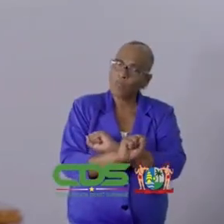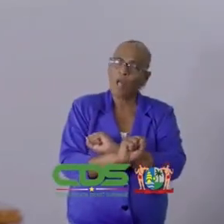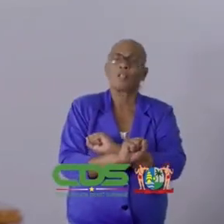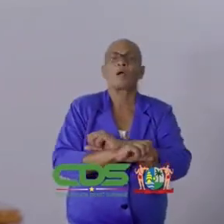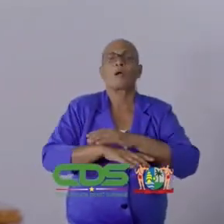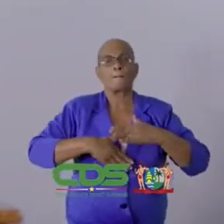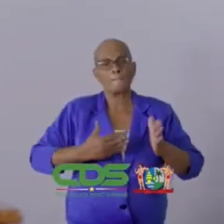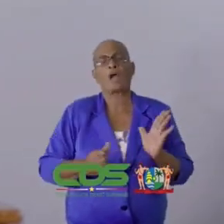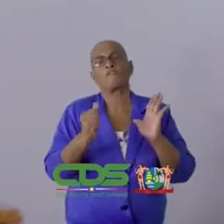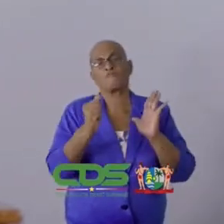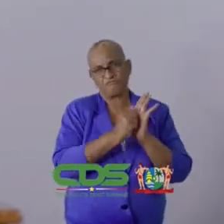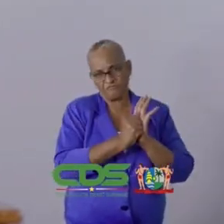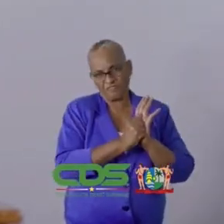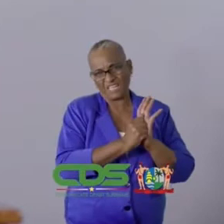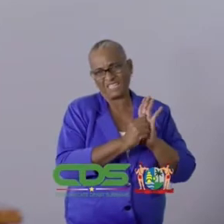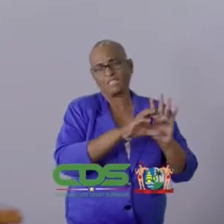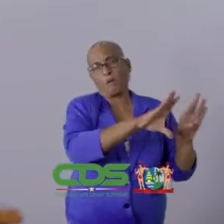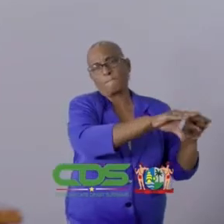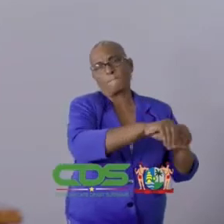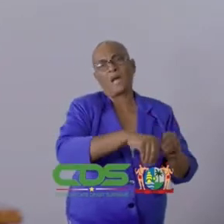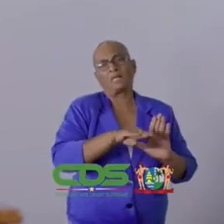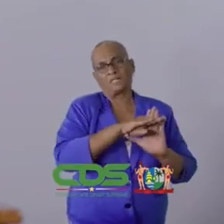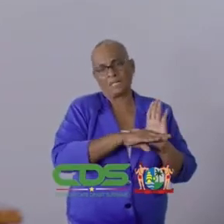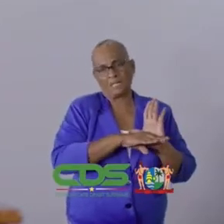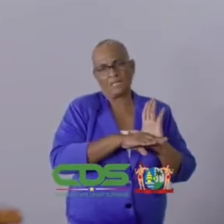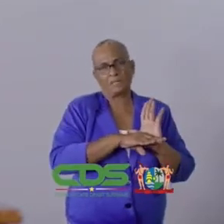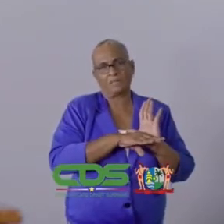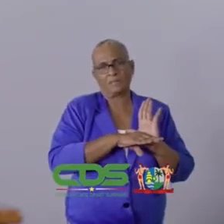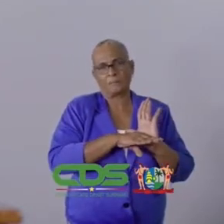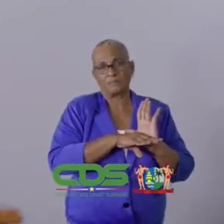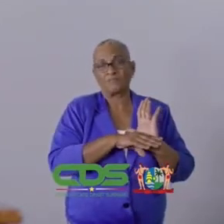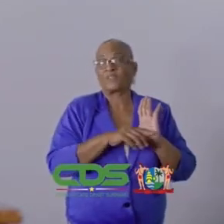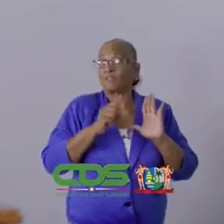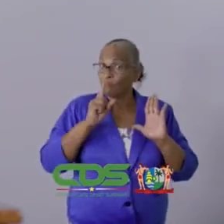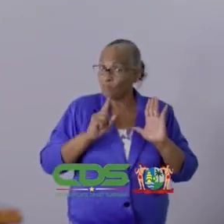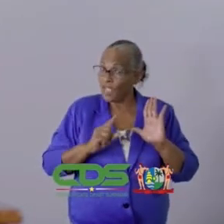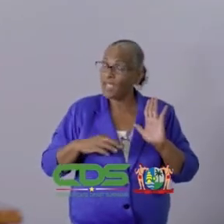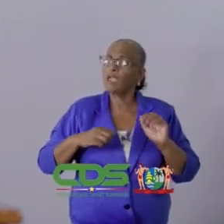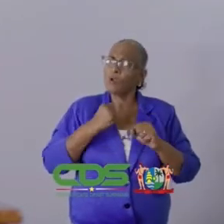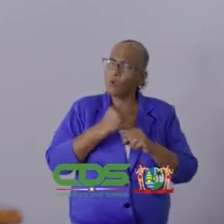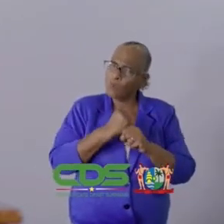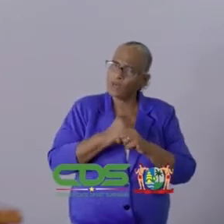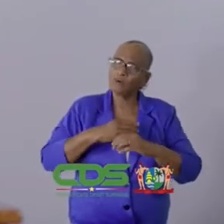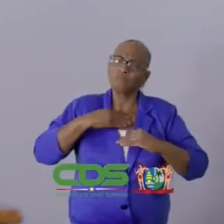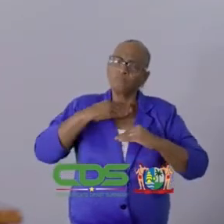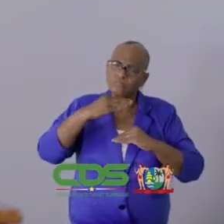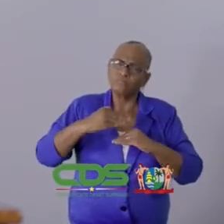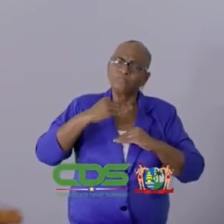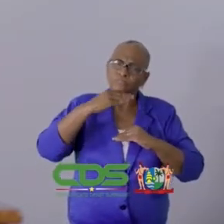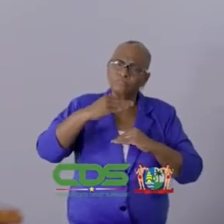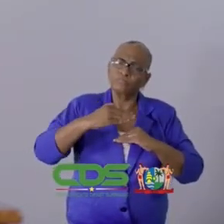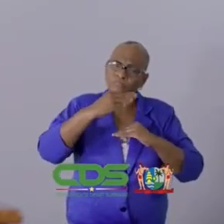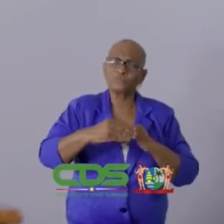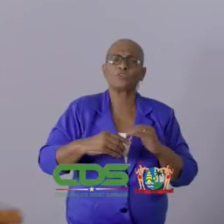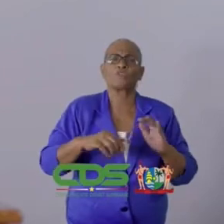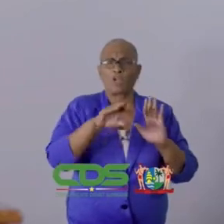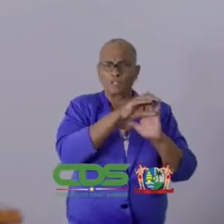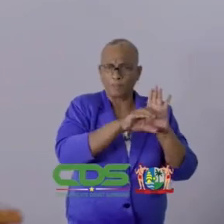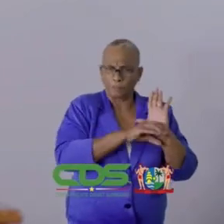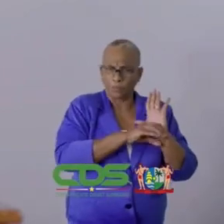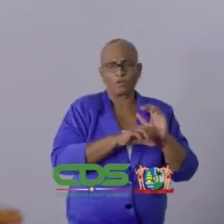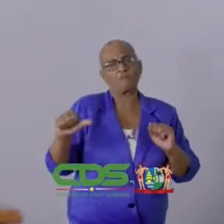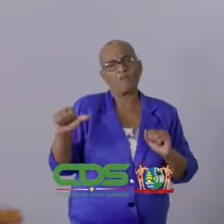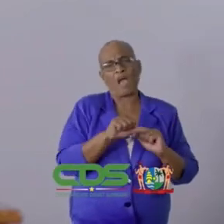voetbal reeds zijn vastgesteld. Wij werken zeer voortvarend aan de protocollen van